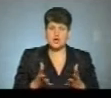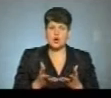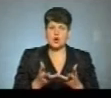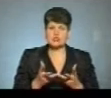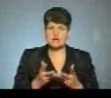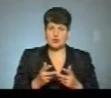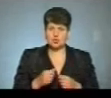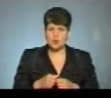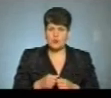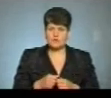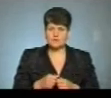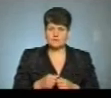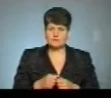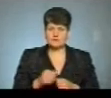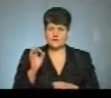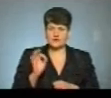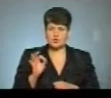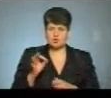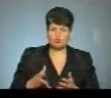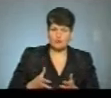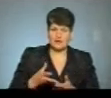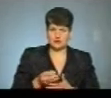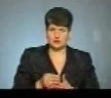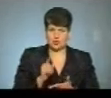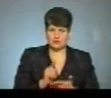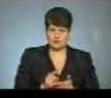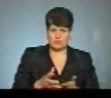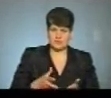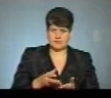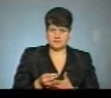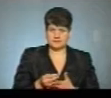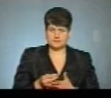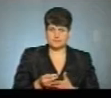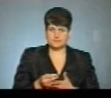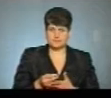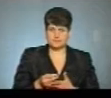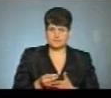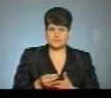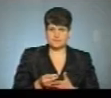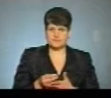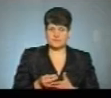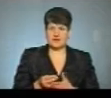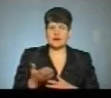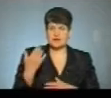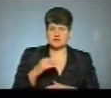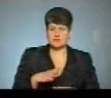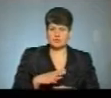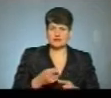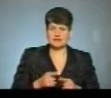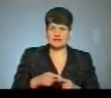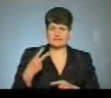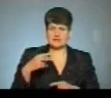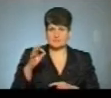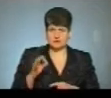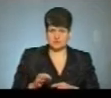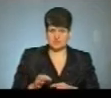розрахункового відсотку платежу, обов'язкового відсотку платежу. Розрахунковий відсоток становив